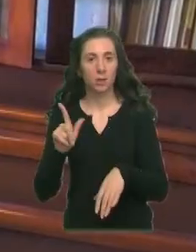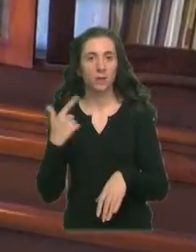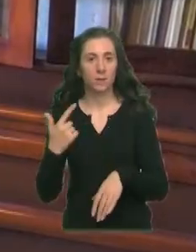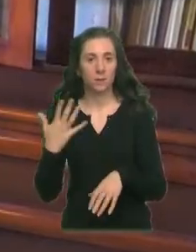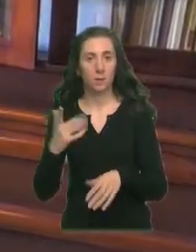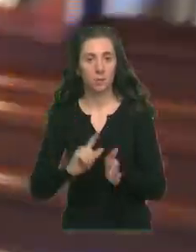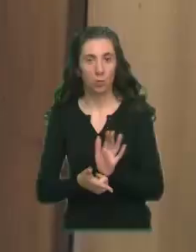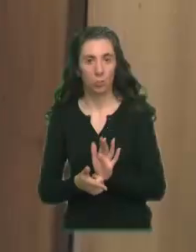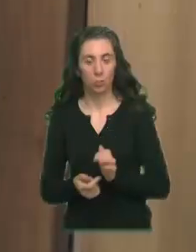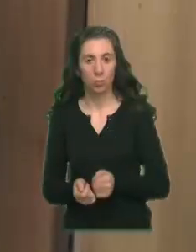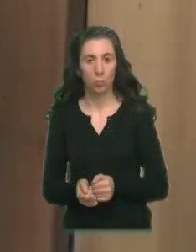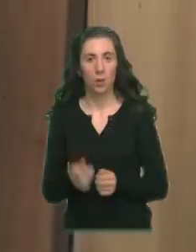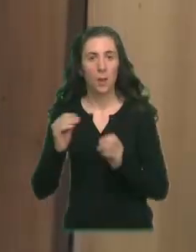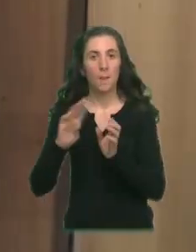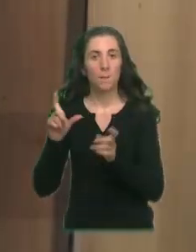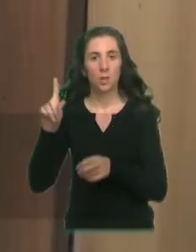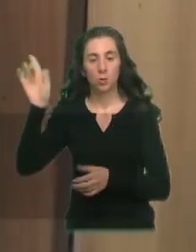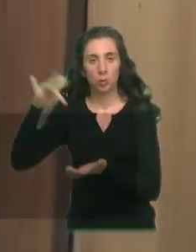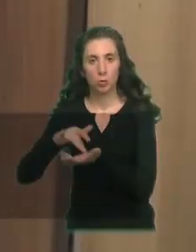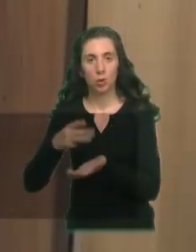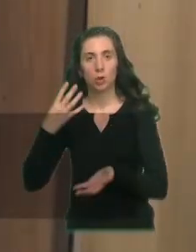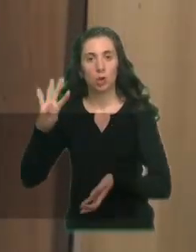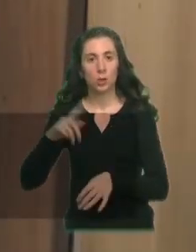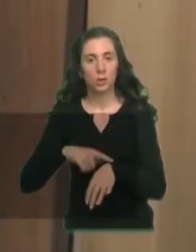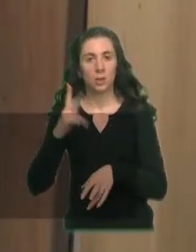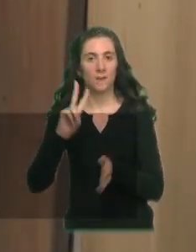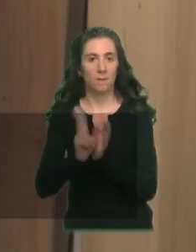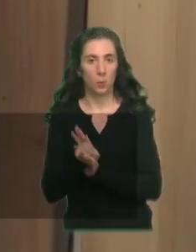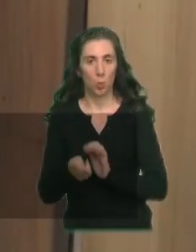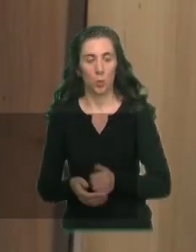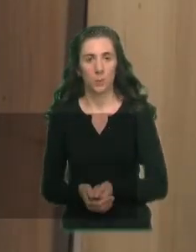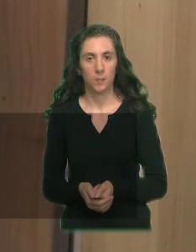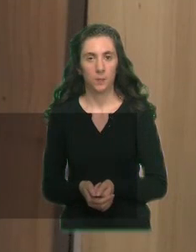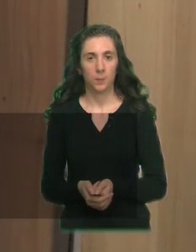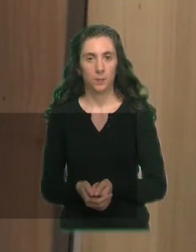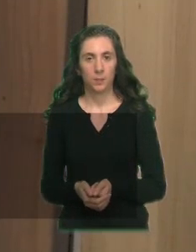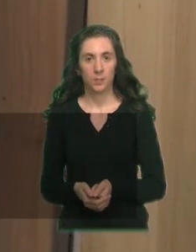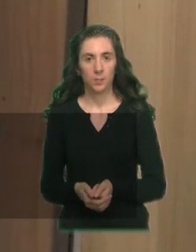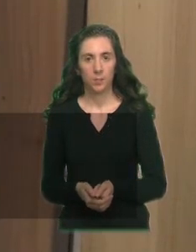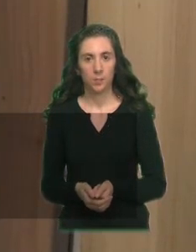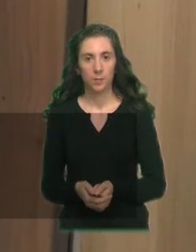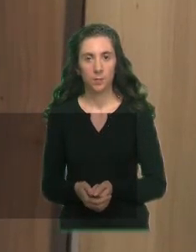25 minuta, u kojem, a u Beču je u 14:02 minute. Da.